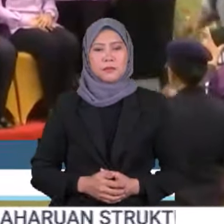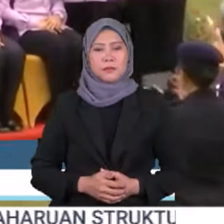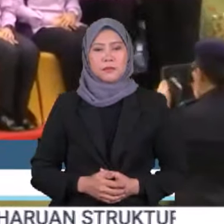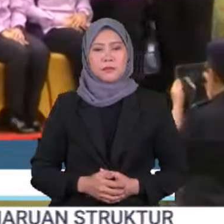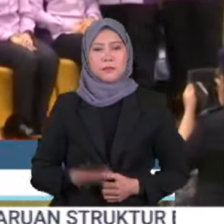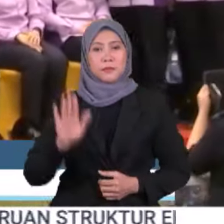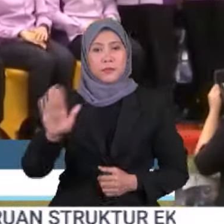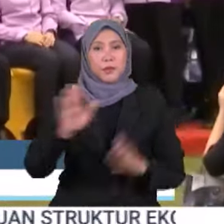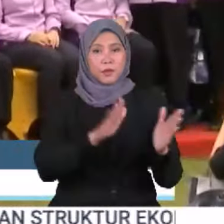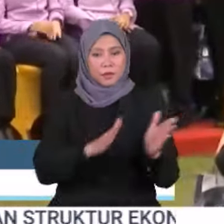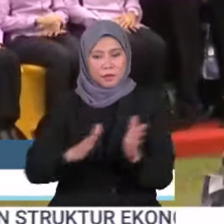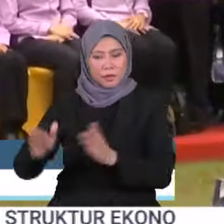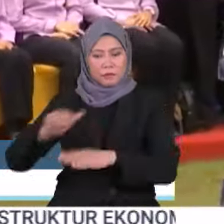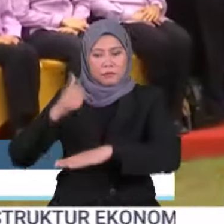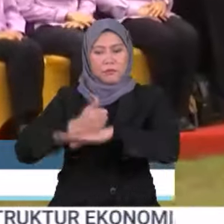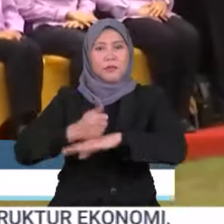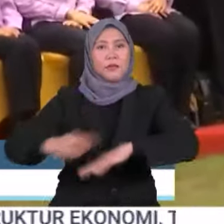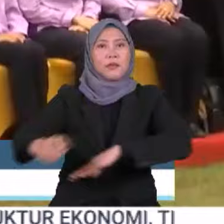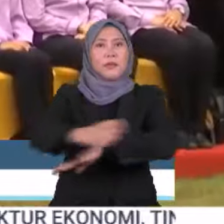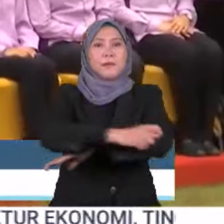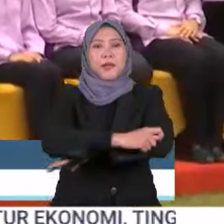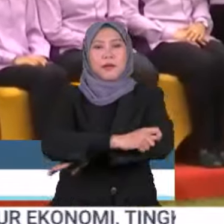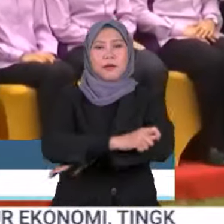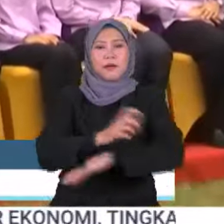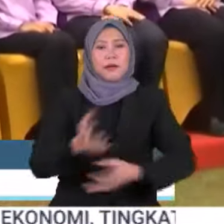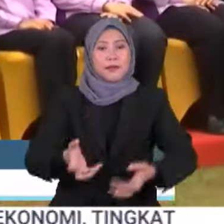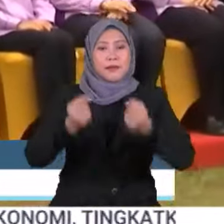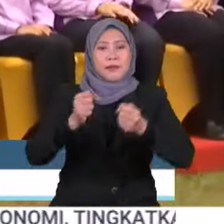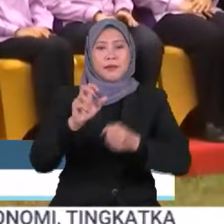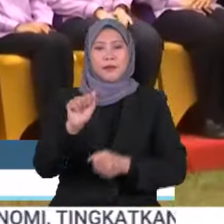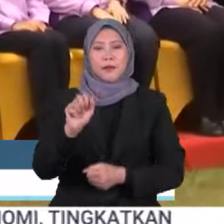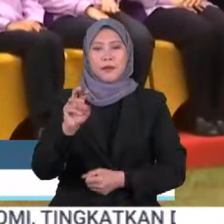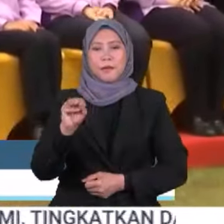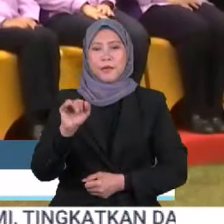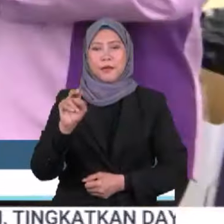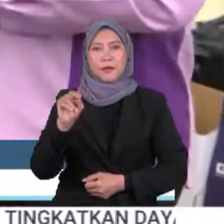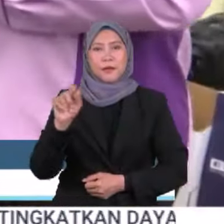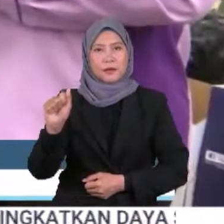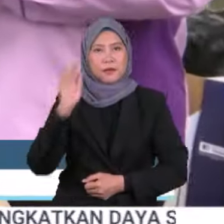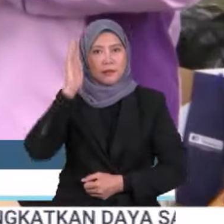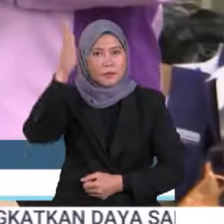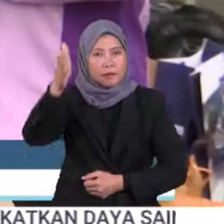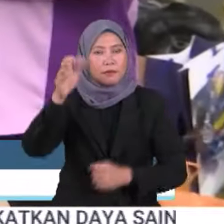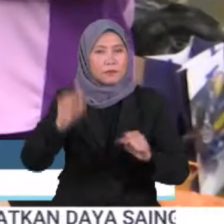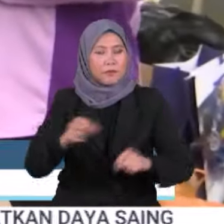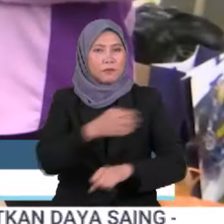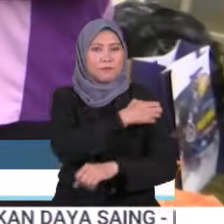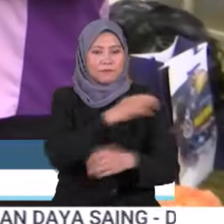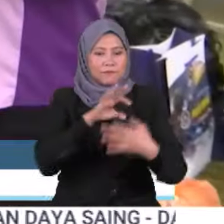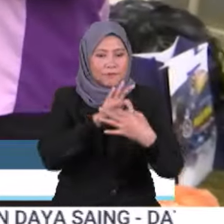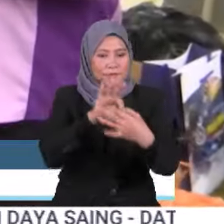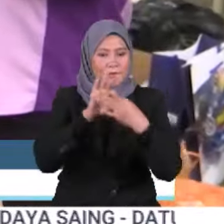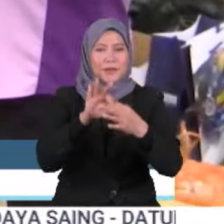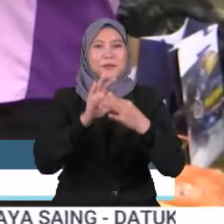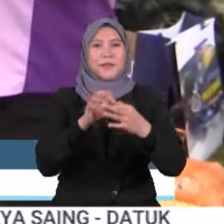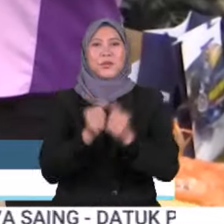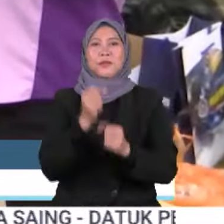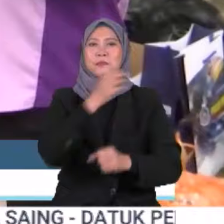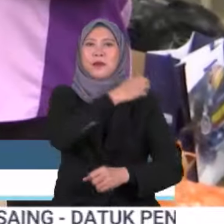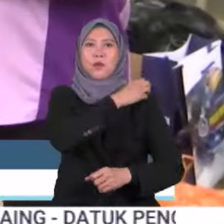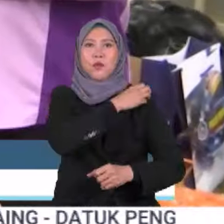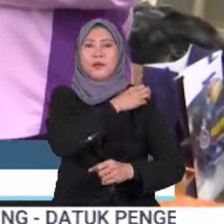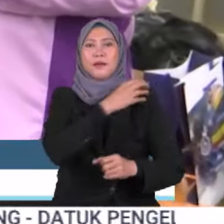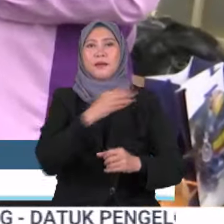Pihaknya turut merancang mewujudkan Taman Angkat Amanita di setiap daerah pada tahun-tahun akan datang dalam usaha memperkasa kerjasama penugasan